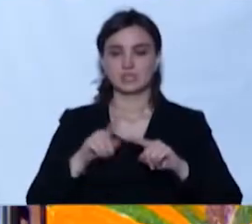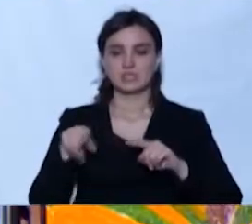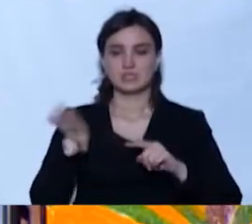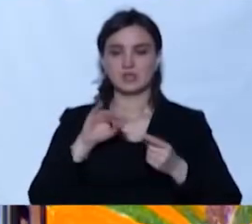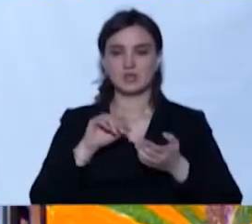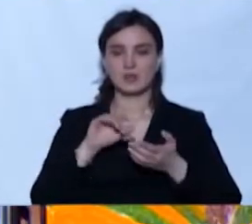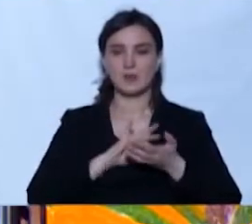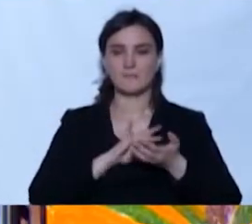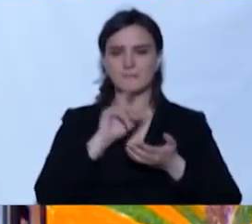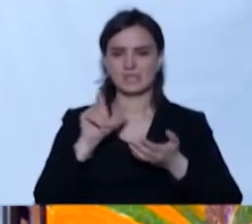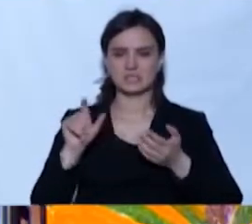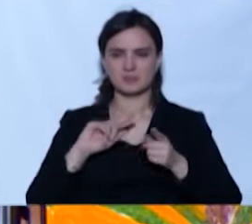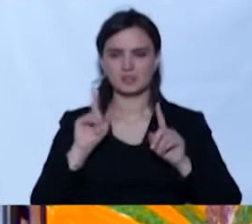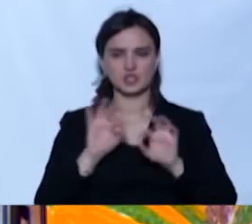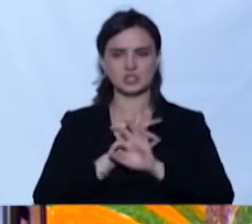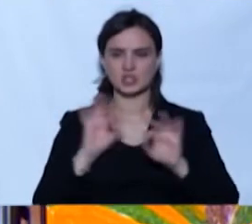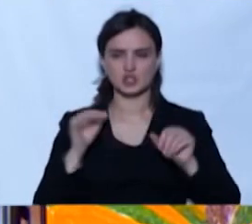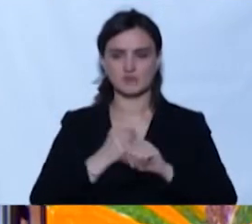შესანიშნავად გააკეთეს, მათ იცოდნენ, რომ